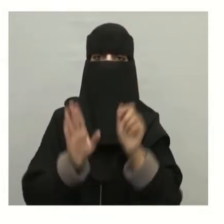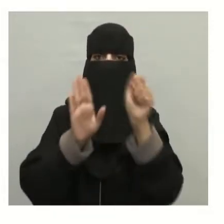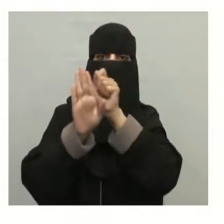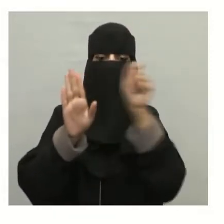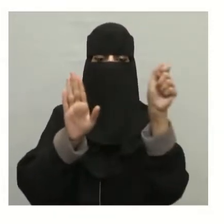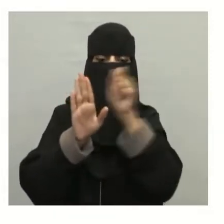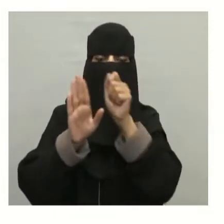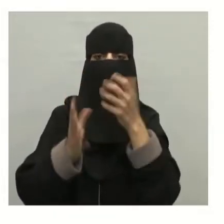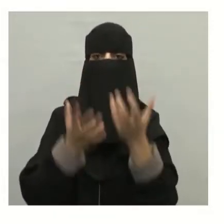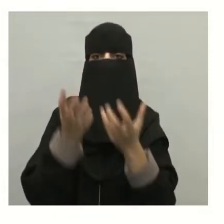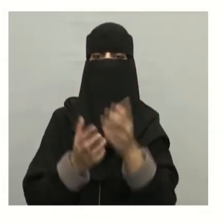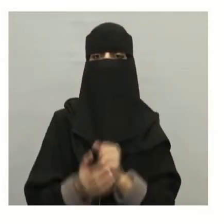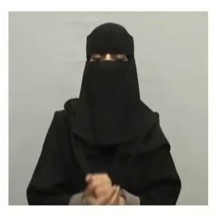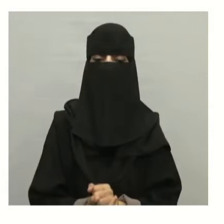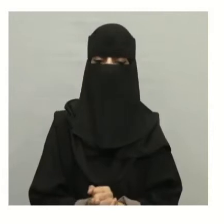نافذة المطبخ.